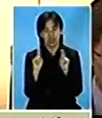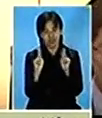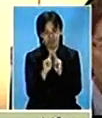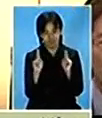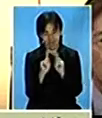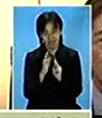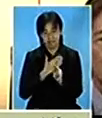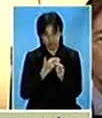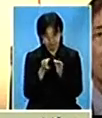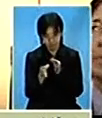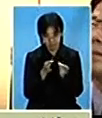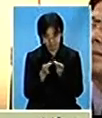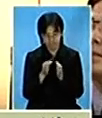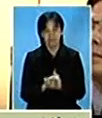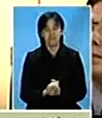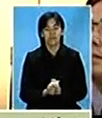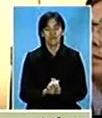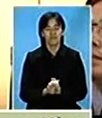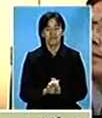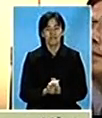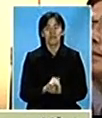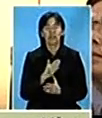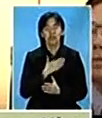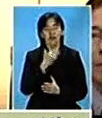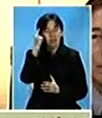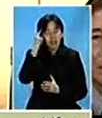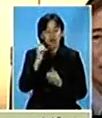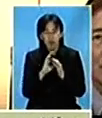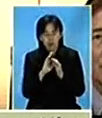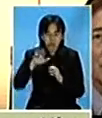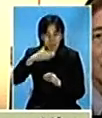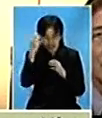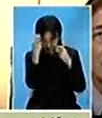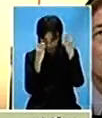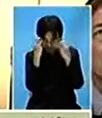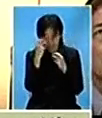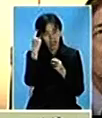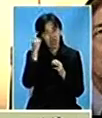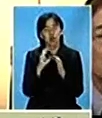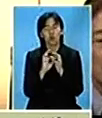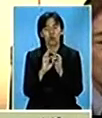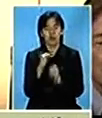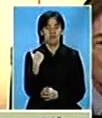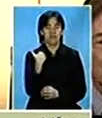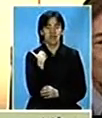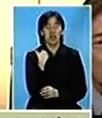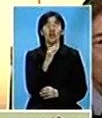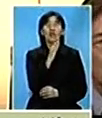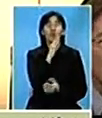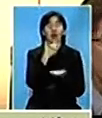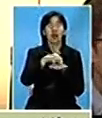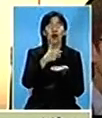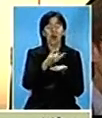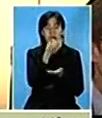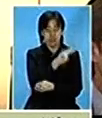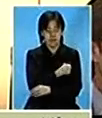ก็อาจจะมีความสับสนกันบ้างเล็กน้อยนะครับถ้าเราพูดถึงวิชาชี